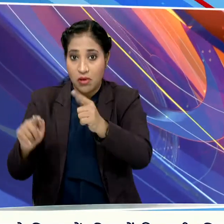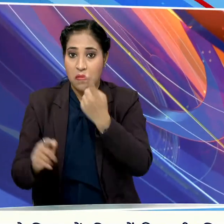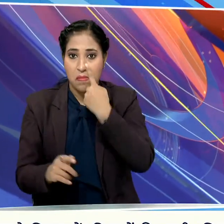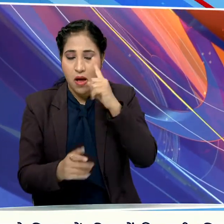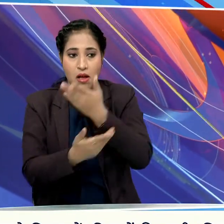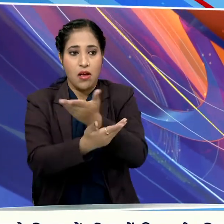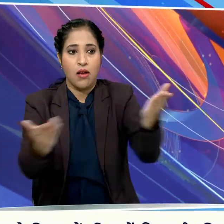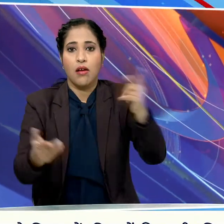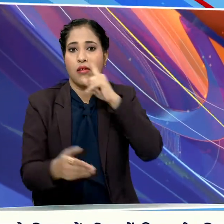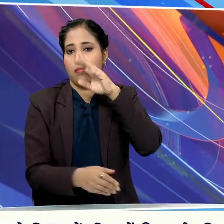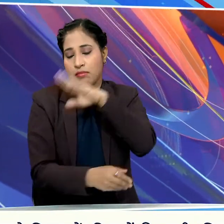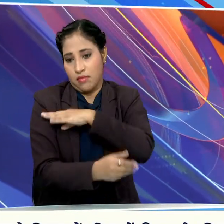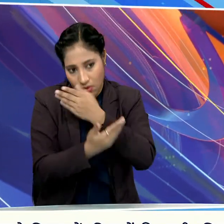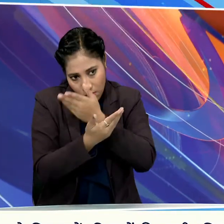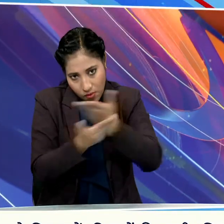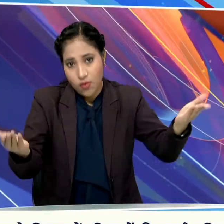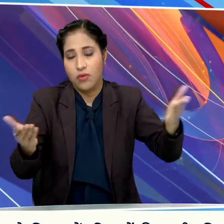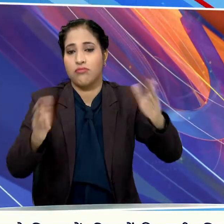अने बहनों छे।